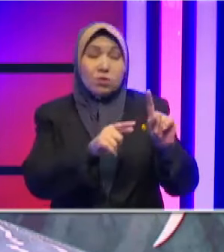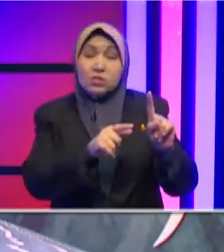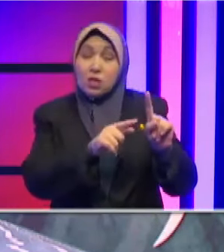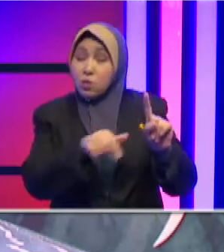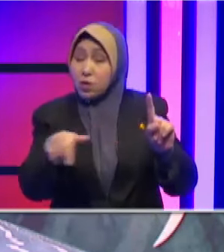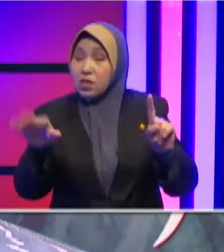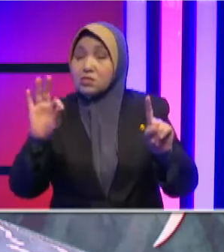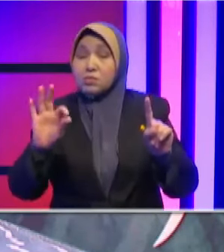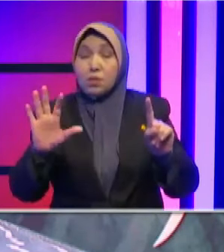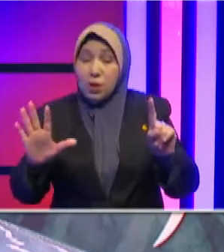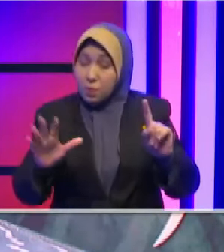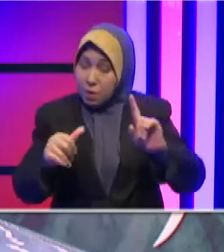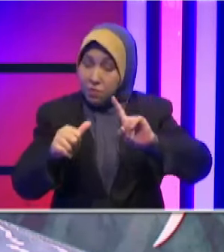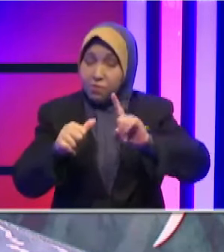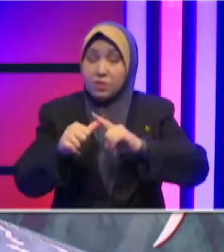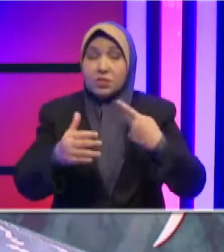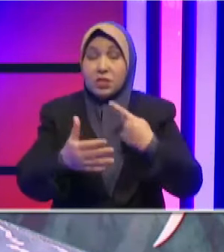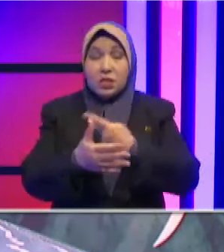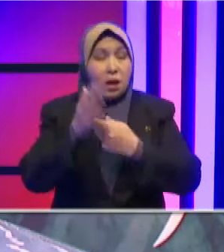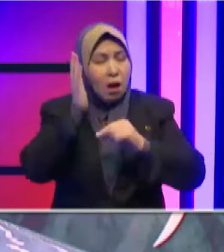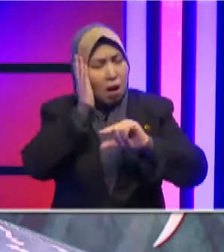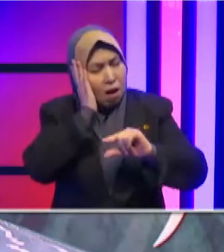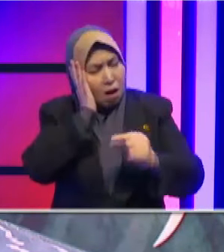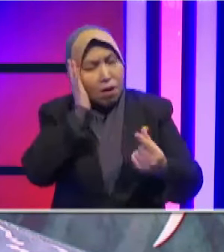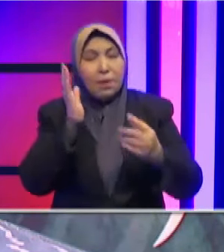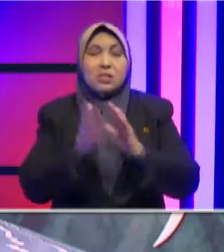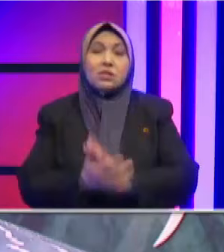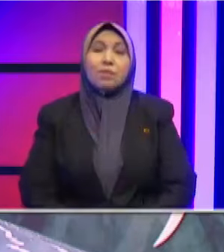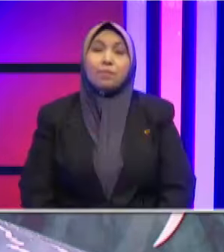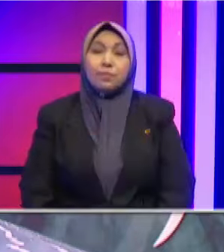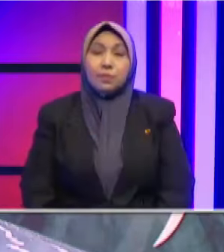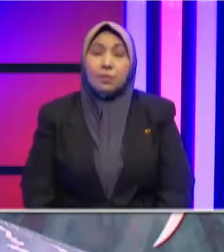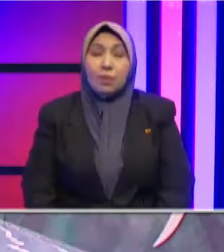95 terlebih dahulu kita bacot lu